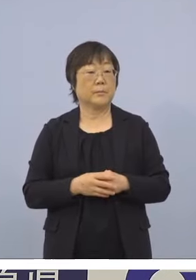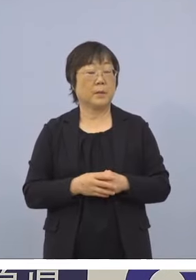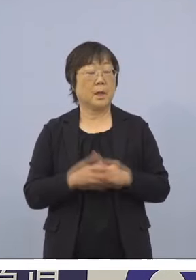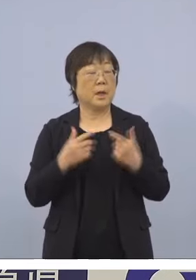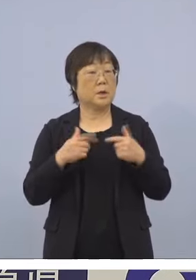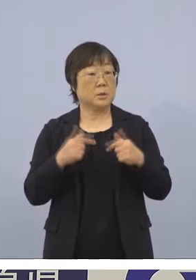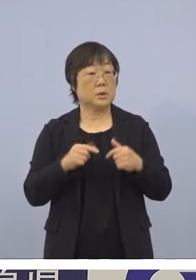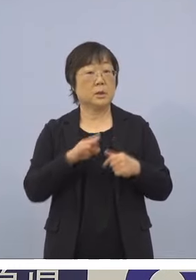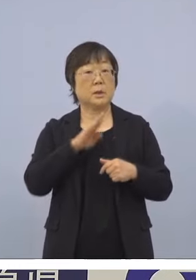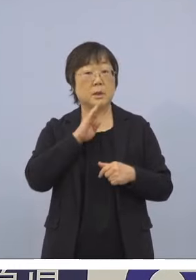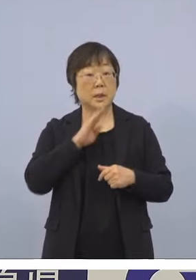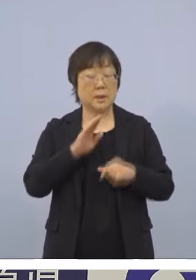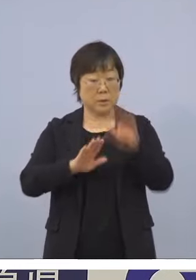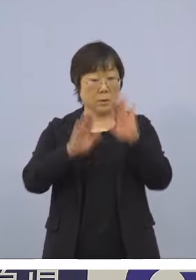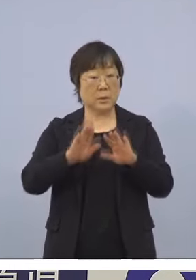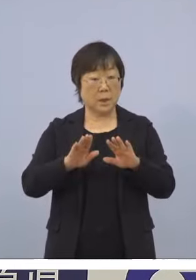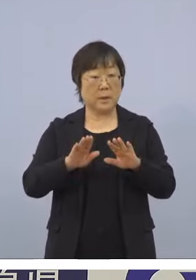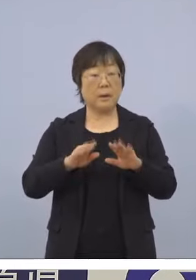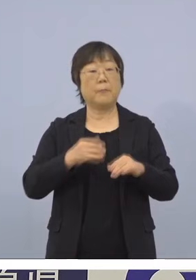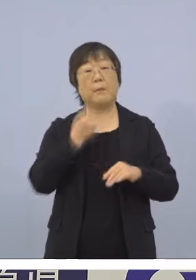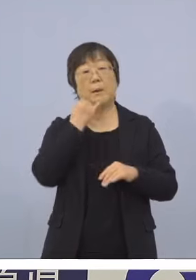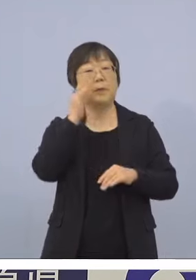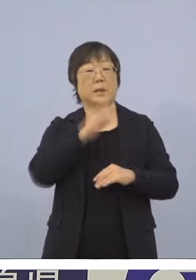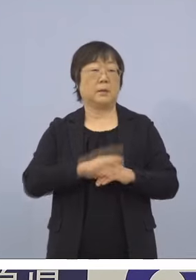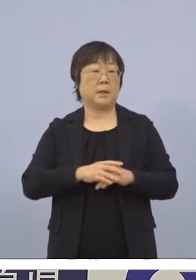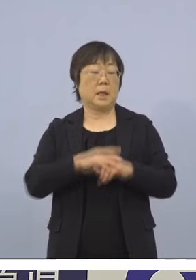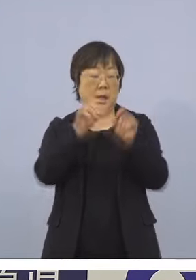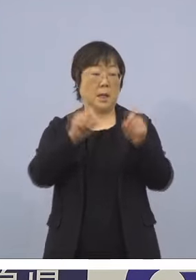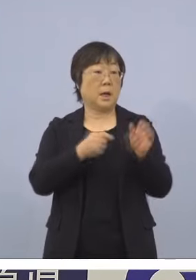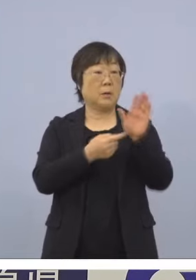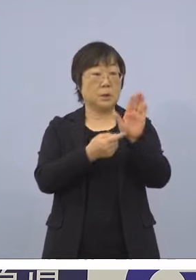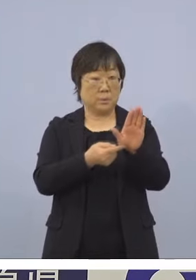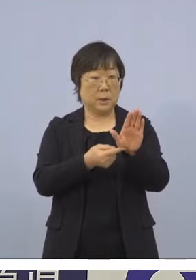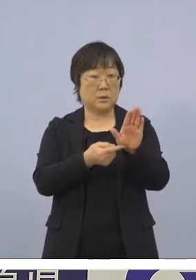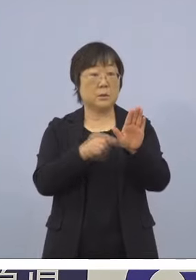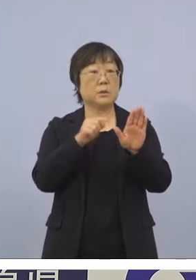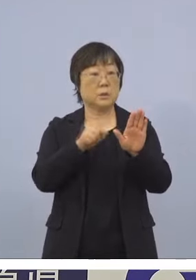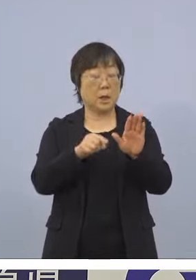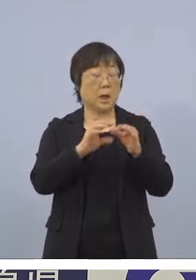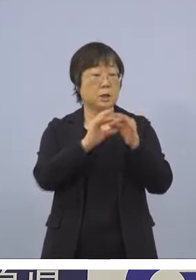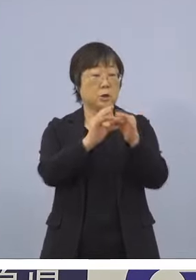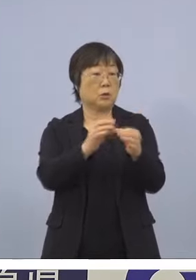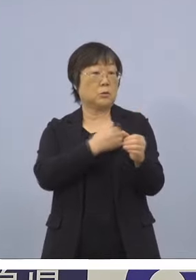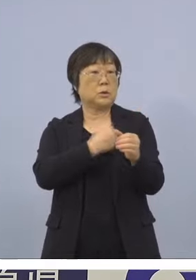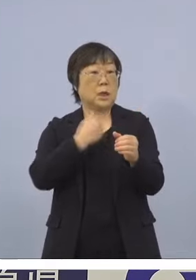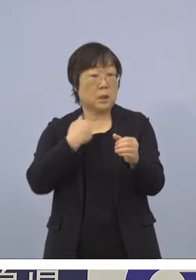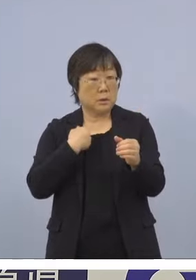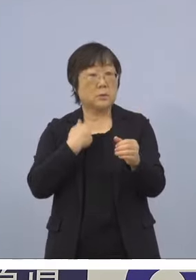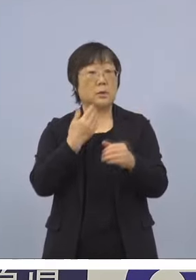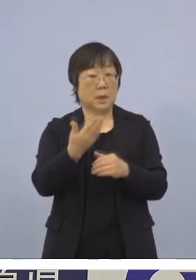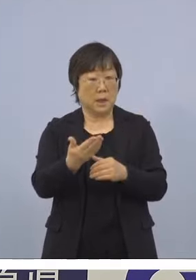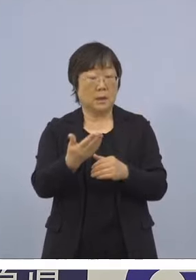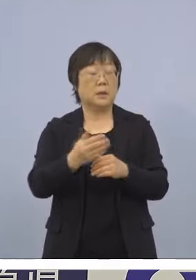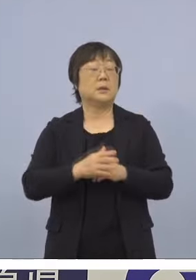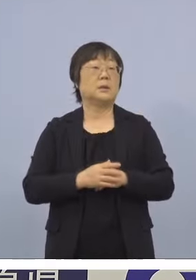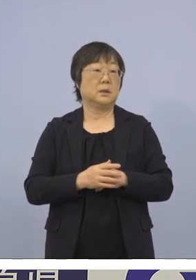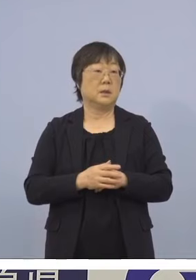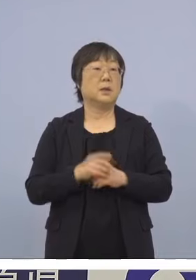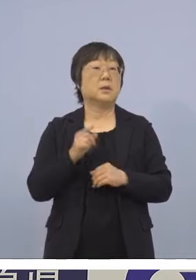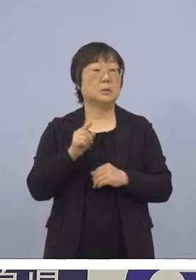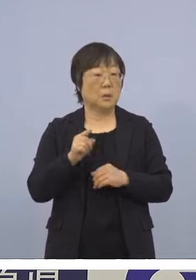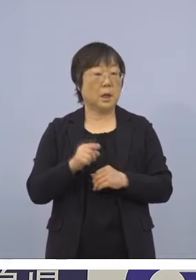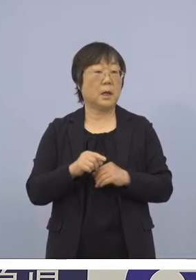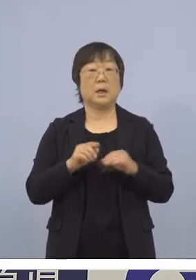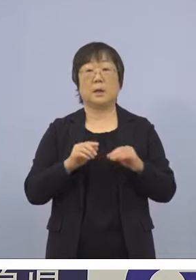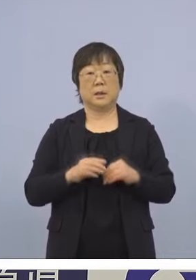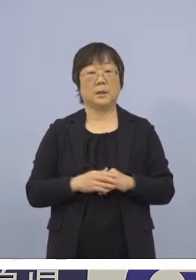常に現状に甘んじずですね、そしてまた結果を出す、そしてそれが持続可能なものになっていくということを